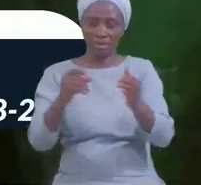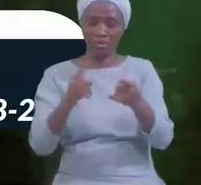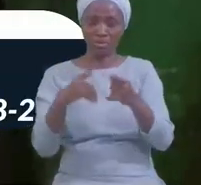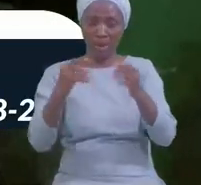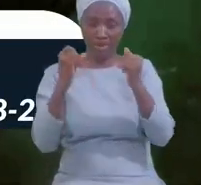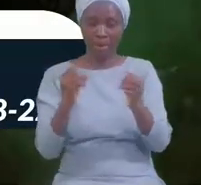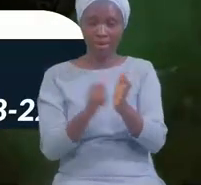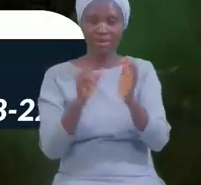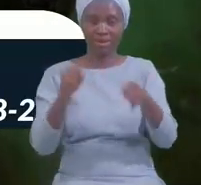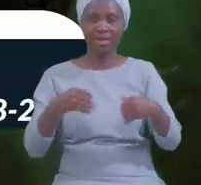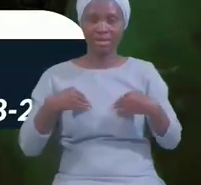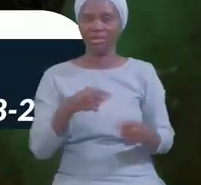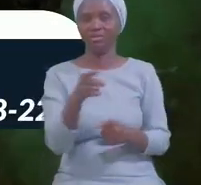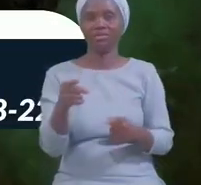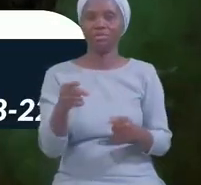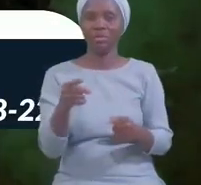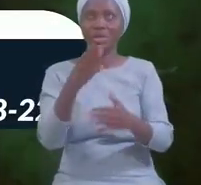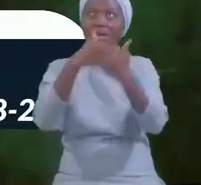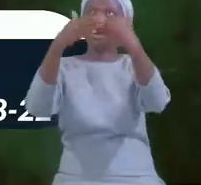les cieux et la terre,